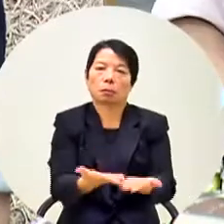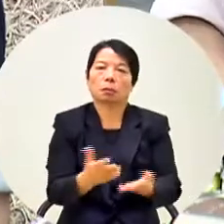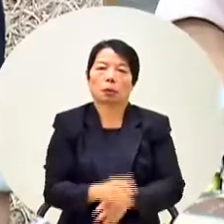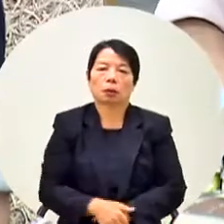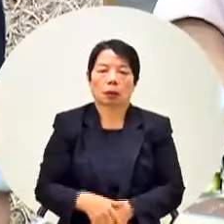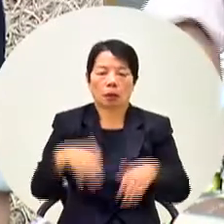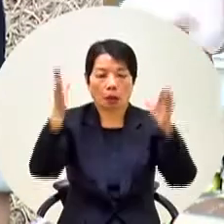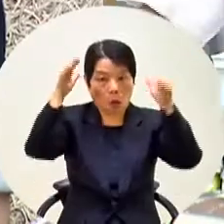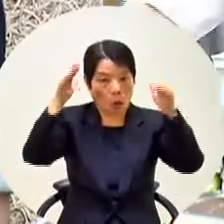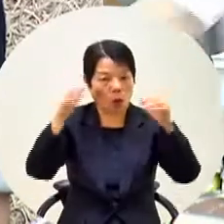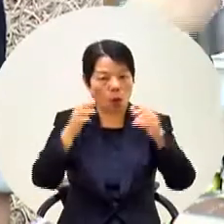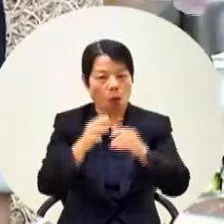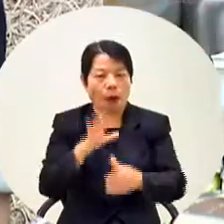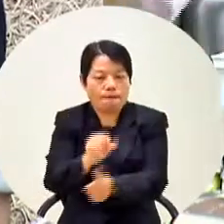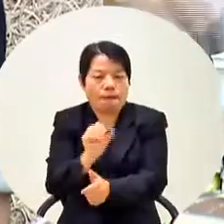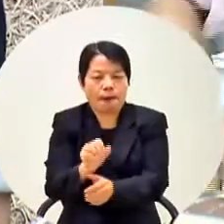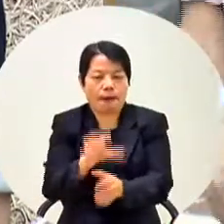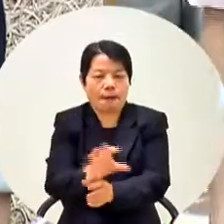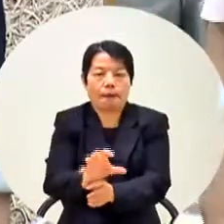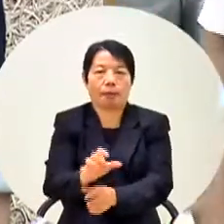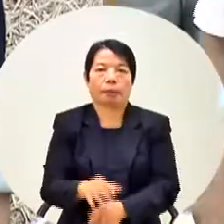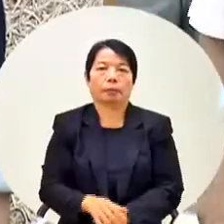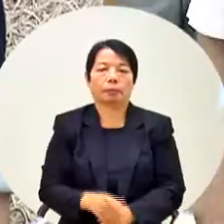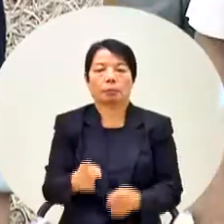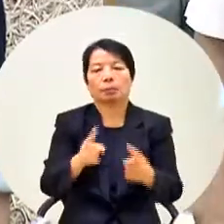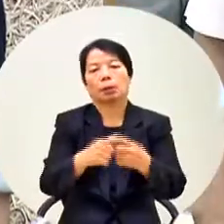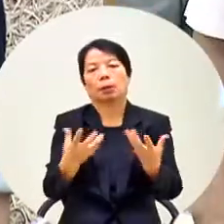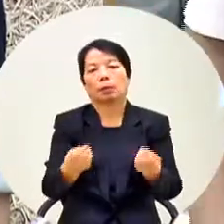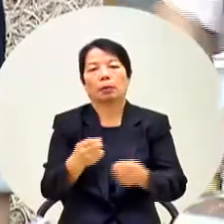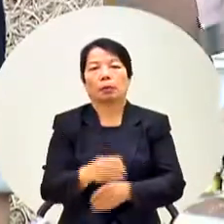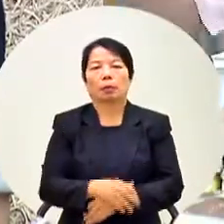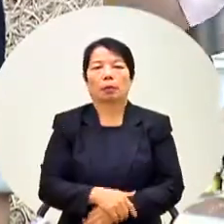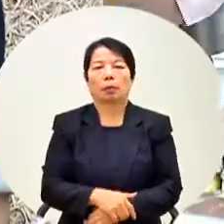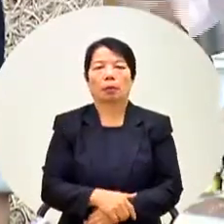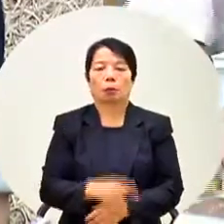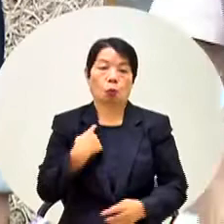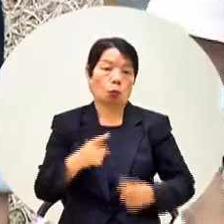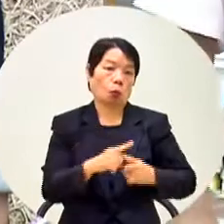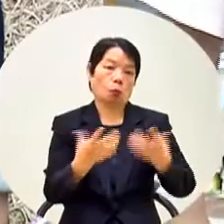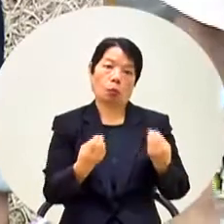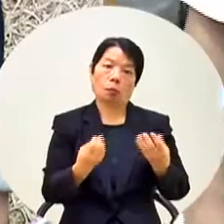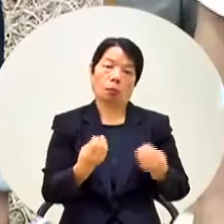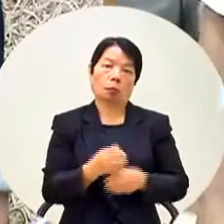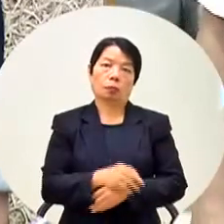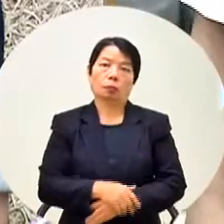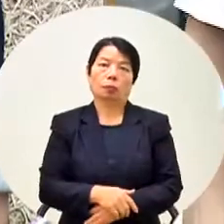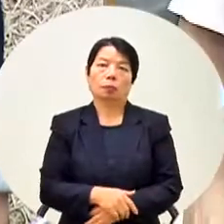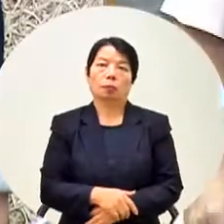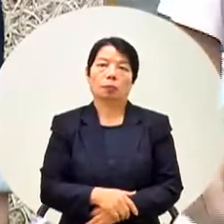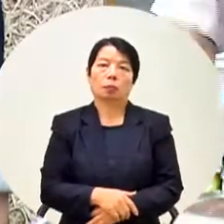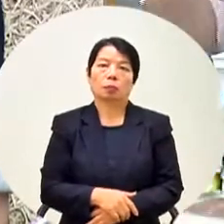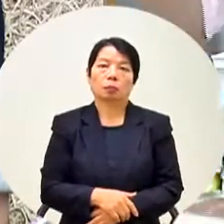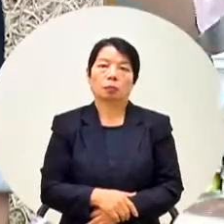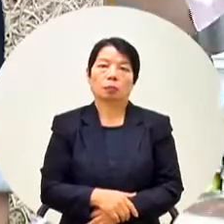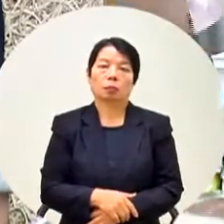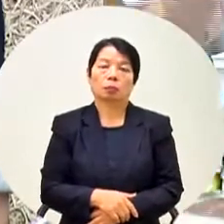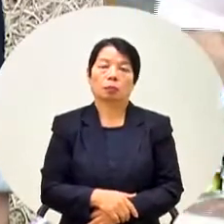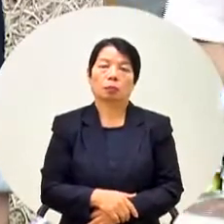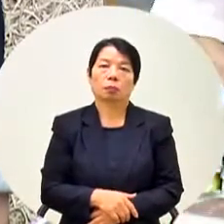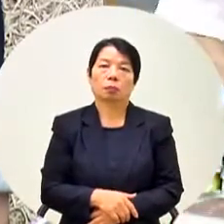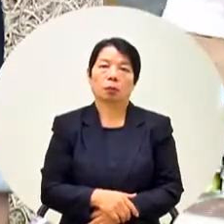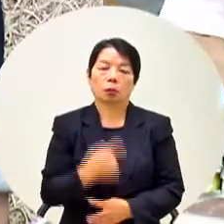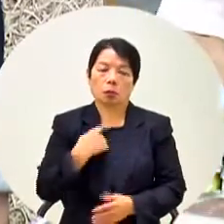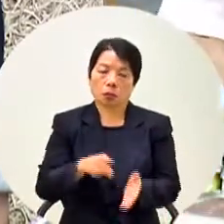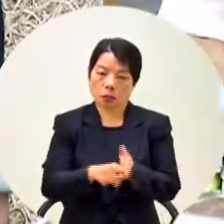嘞！都无人啊！狗仔甲你咬，关我屁事啊、哦！所以，伫遮，我一直咧